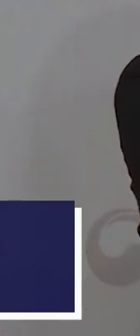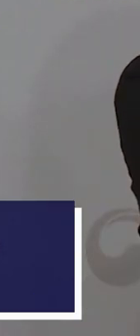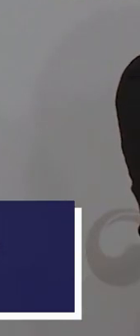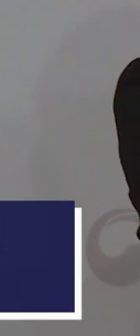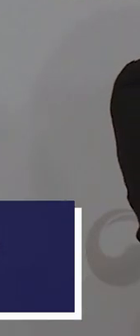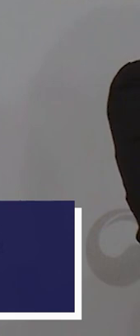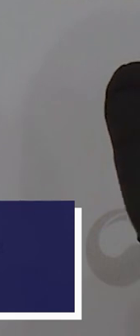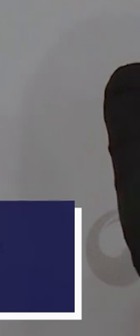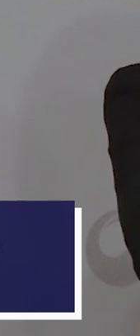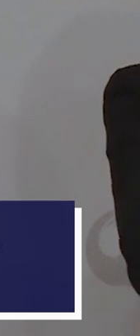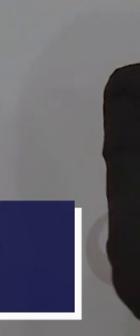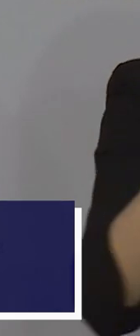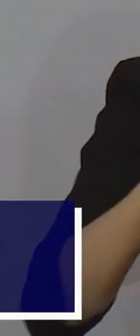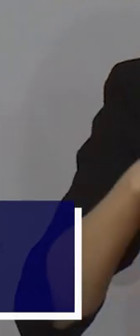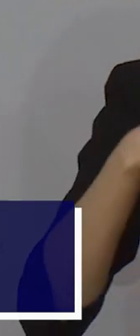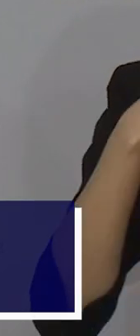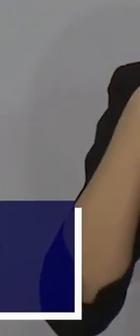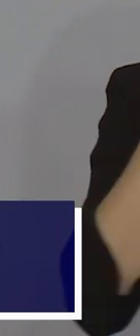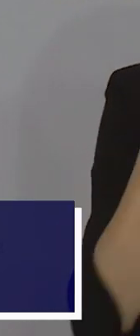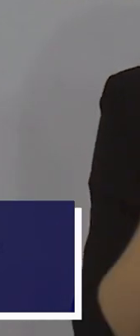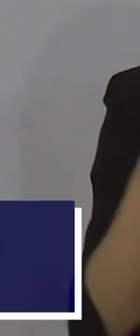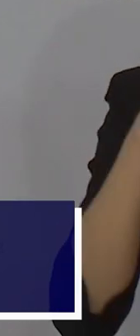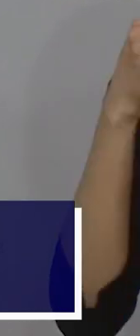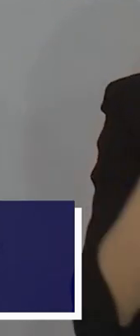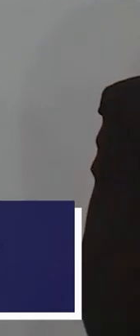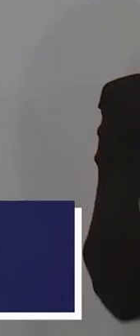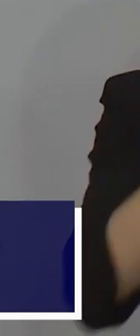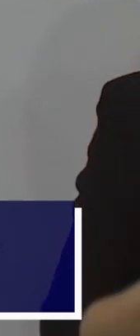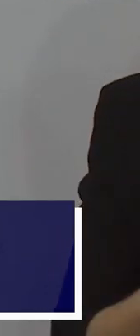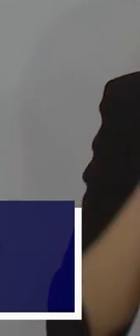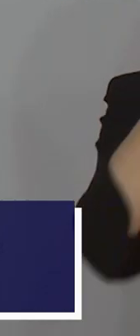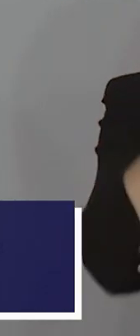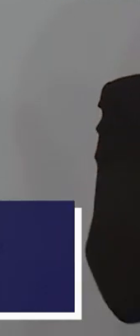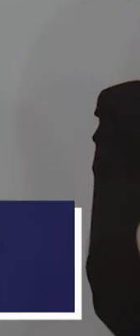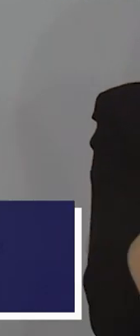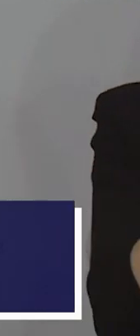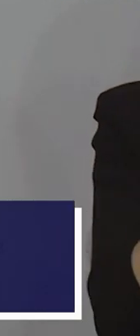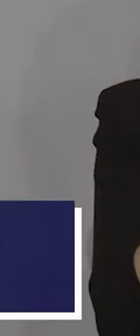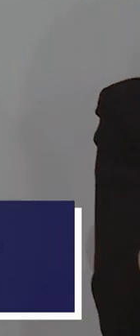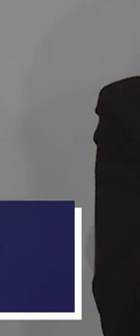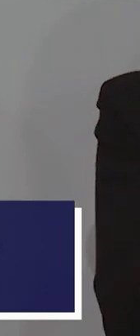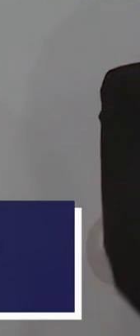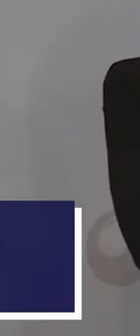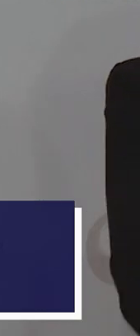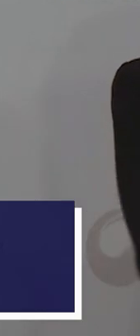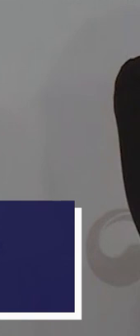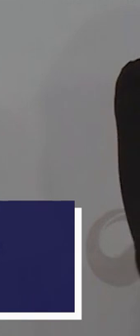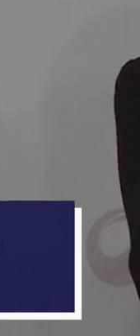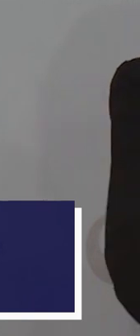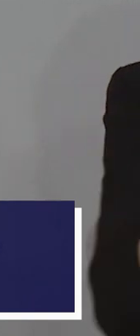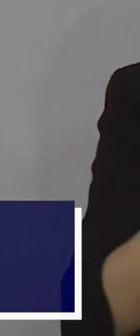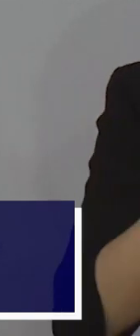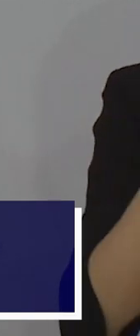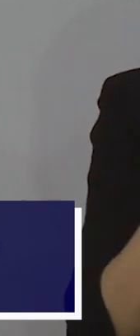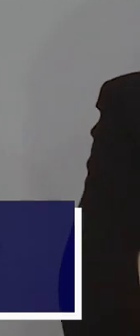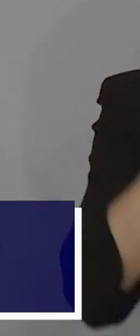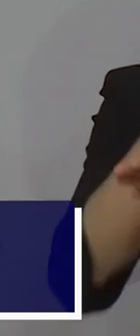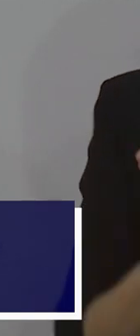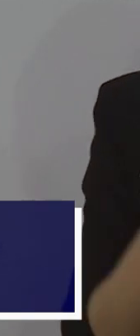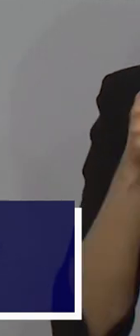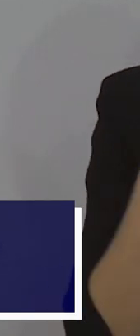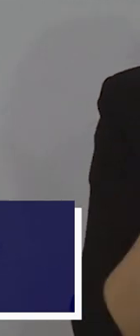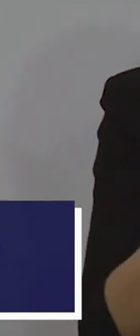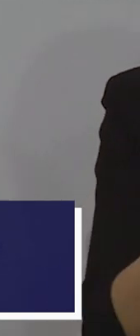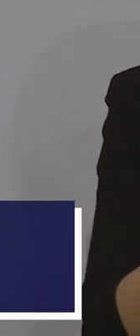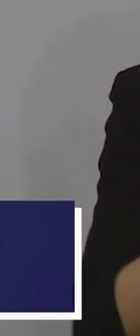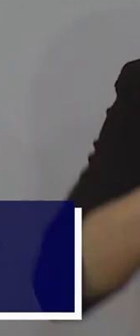그분들이 그 명단 안에 있었다라는 말씀이 그 주소지 기준이 아니라 교회 소속 기준이었다. 그래서 거기에 따라서도 차이가